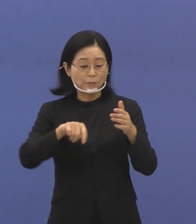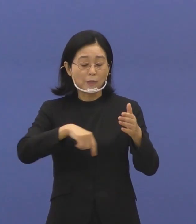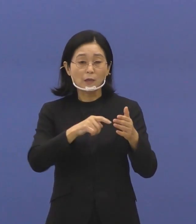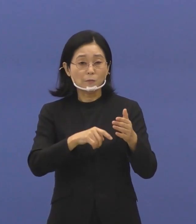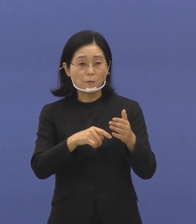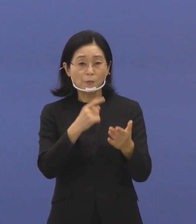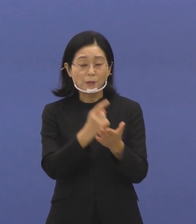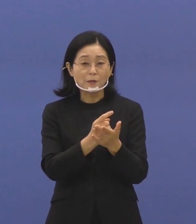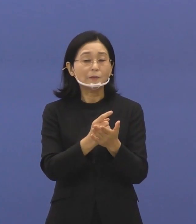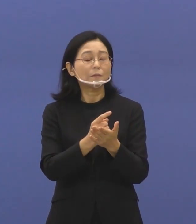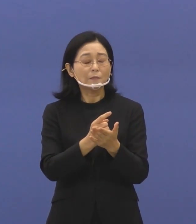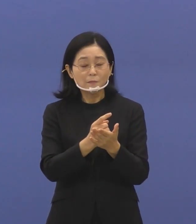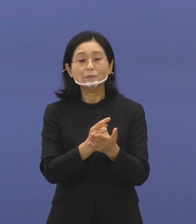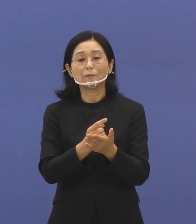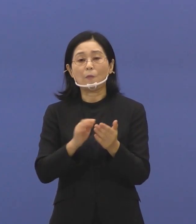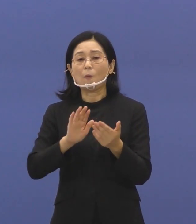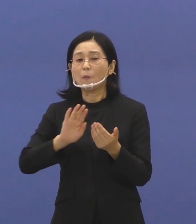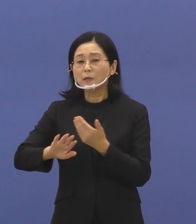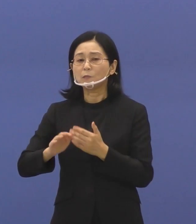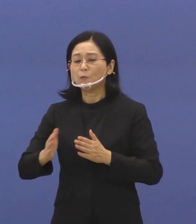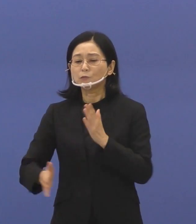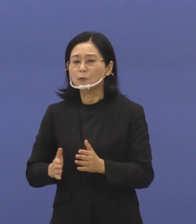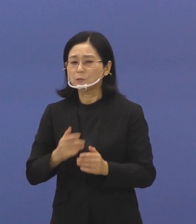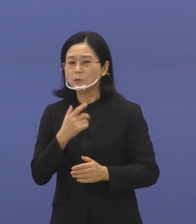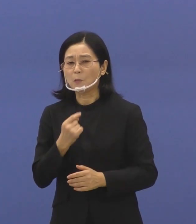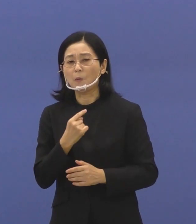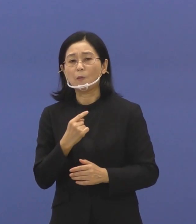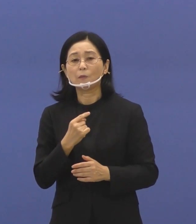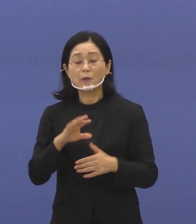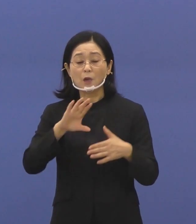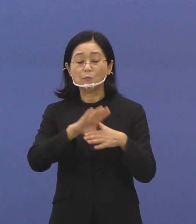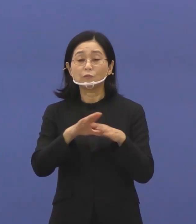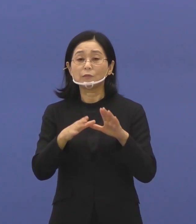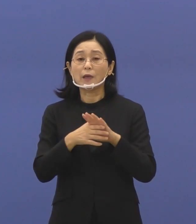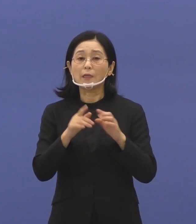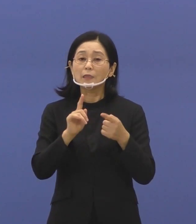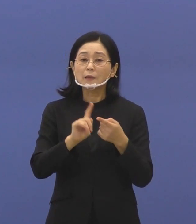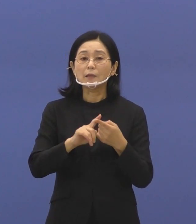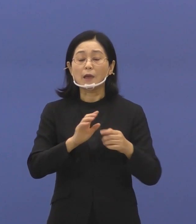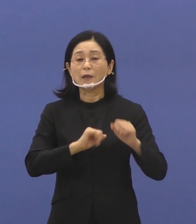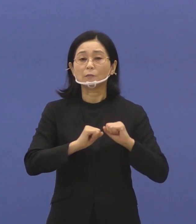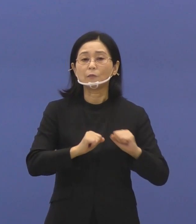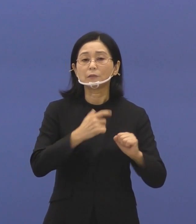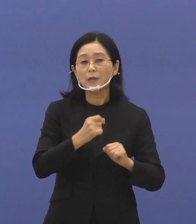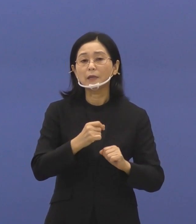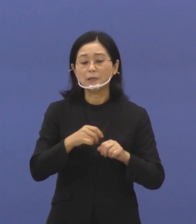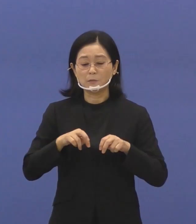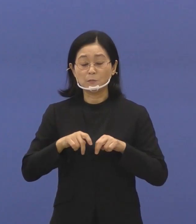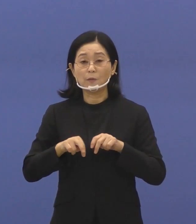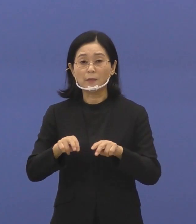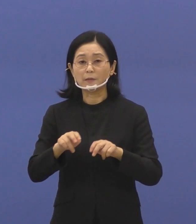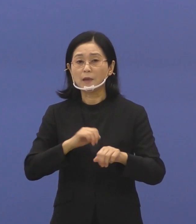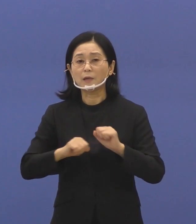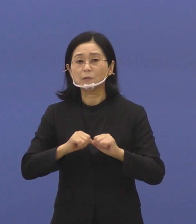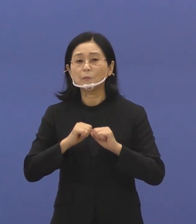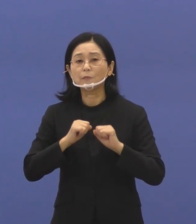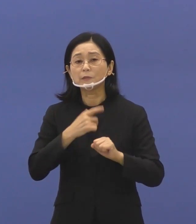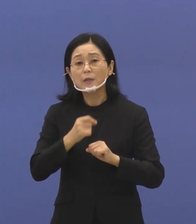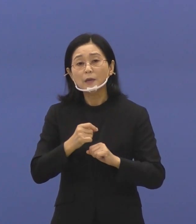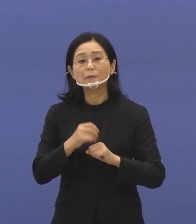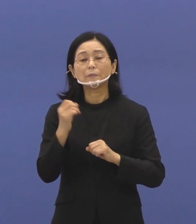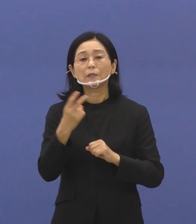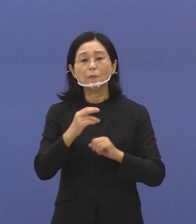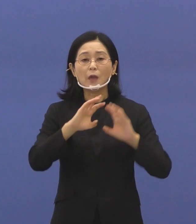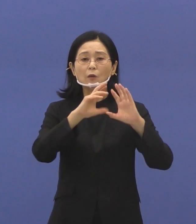あのスポーツもやりたい、文化活動もやりたい、ボランティア活動やあるいは国際的な活動